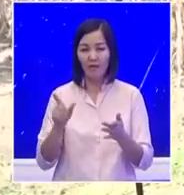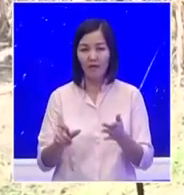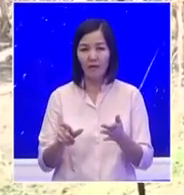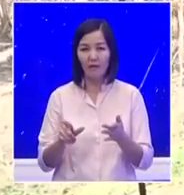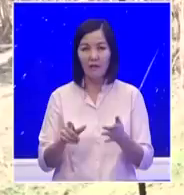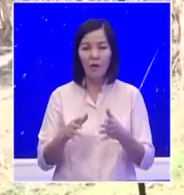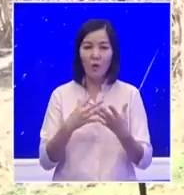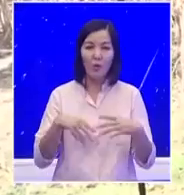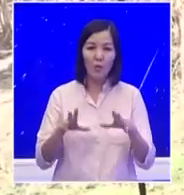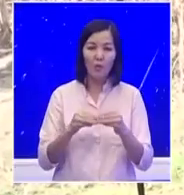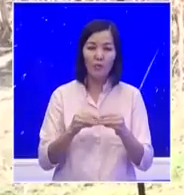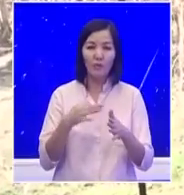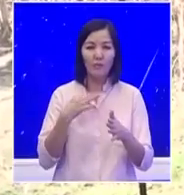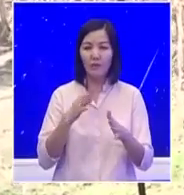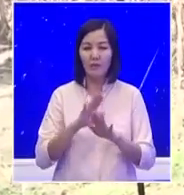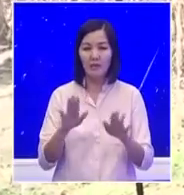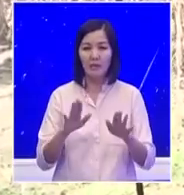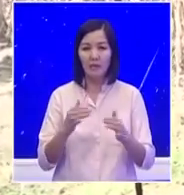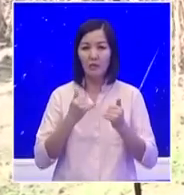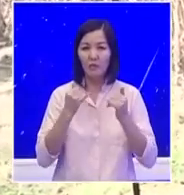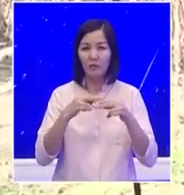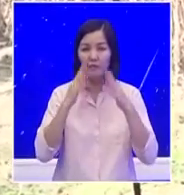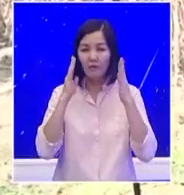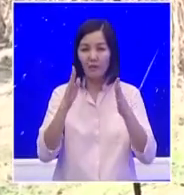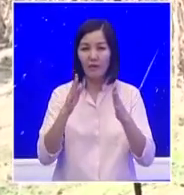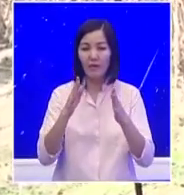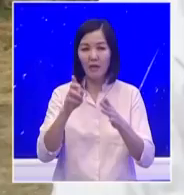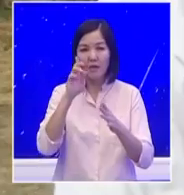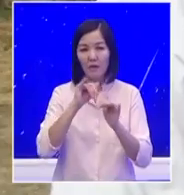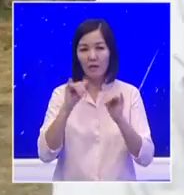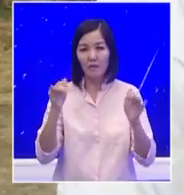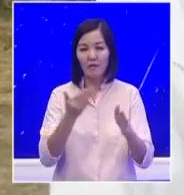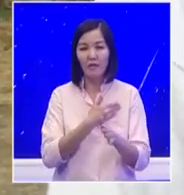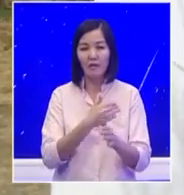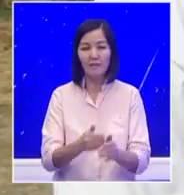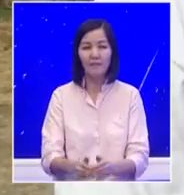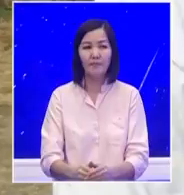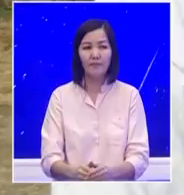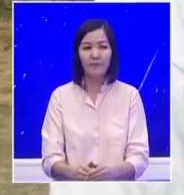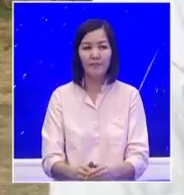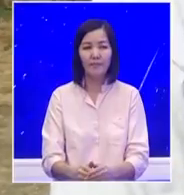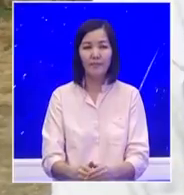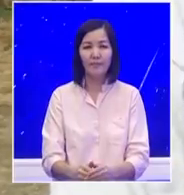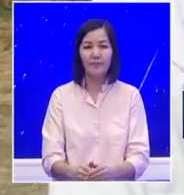что общество не безразлично к тебе. Желаю нашему народу процветания.